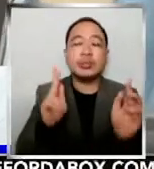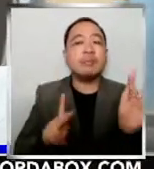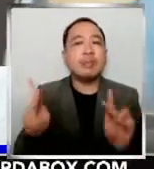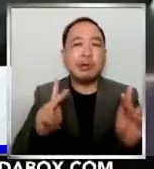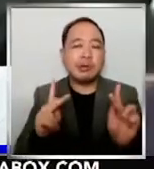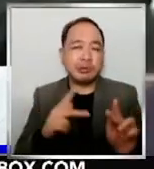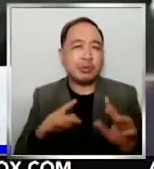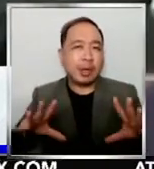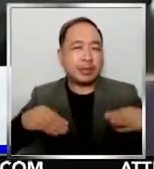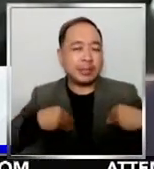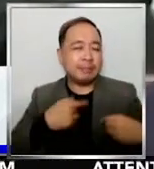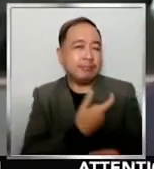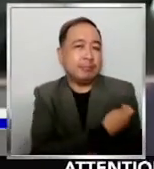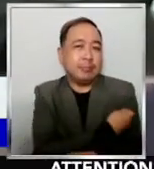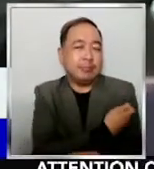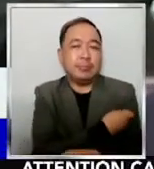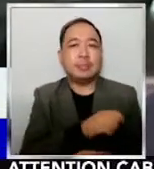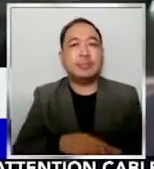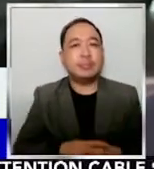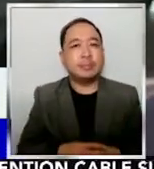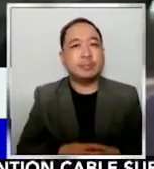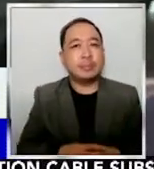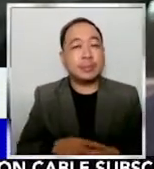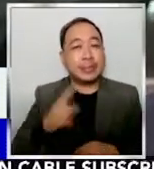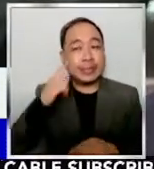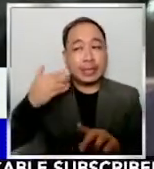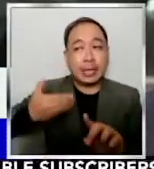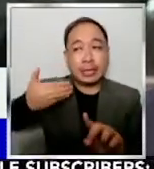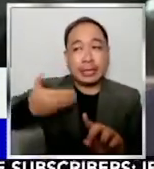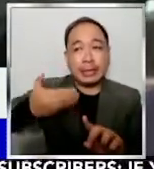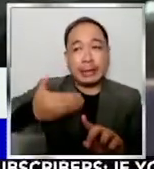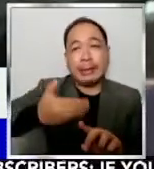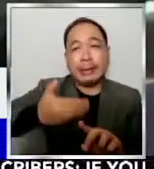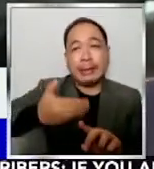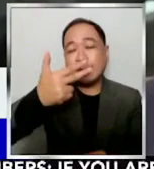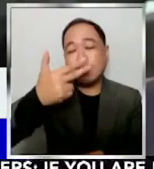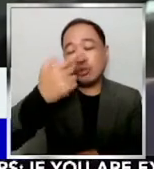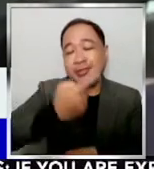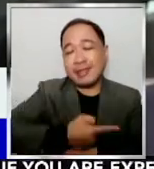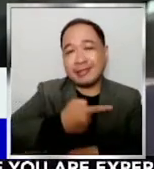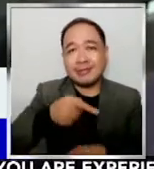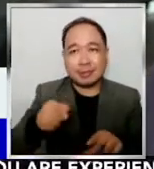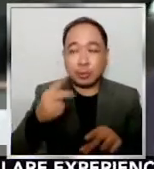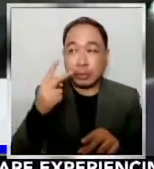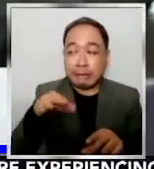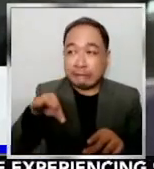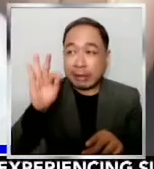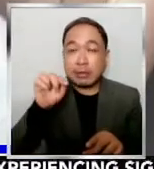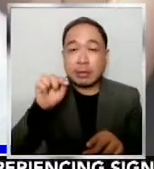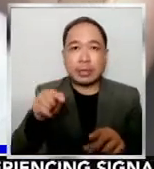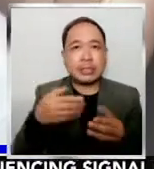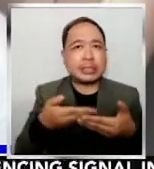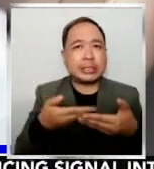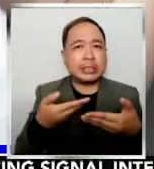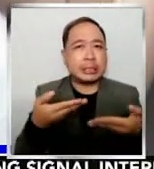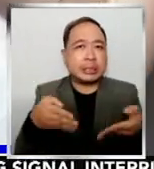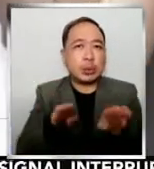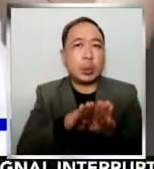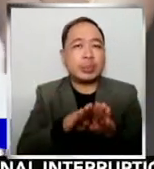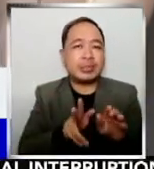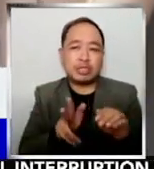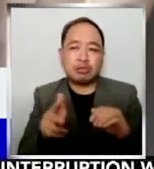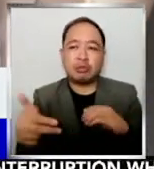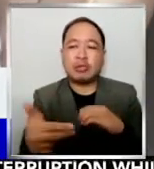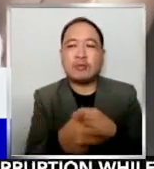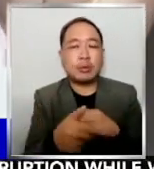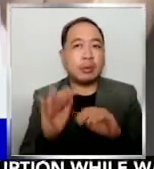last 3 days, nung nalaman nilang magsasara itong drive-thru, ayun, dun sila nagpupuntahan. Oo, nagmadali. Kasi